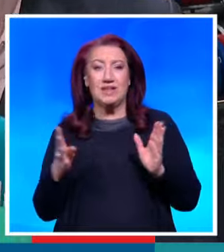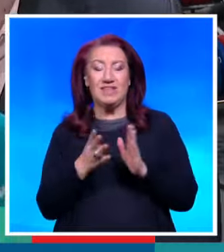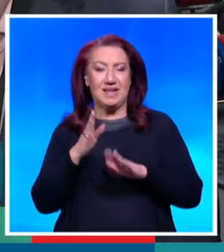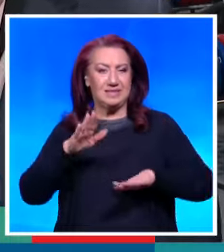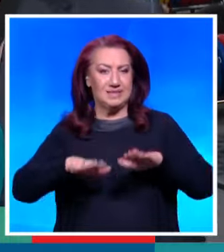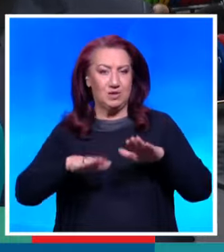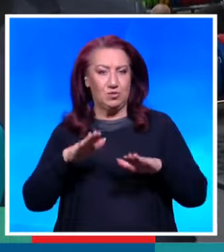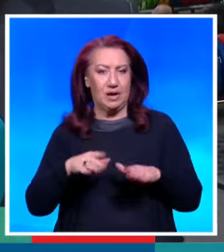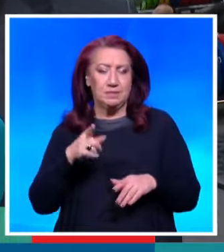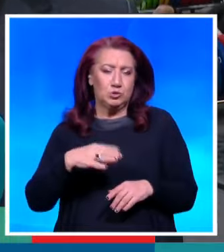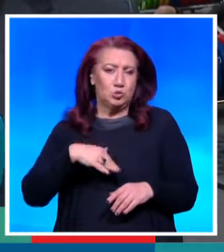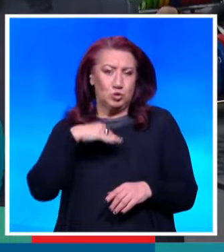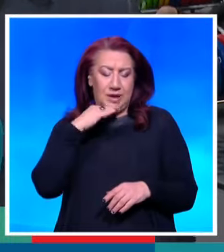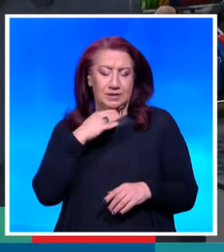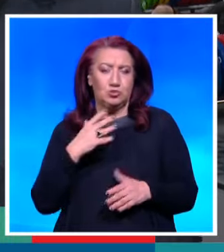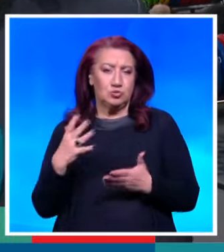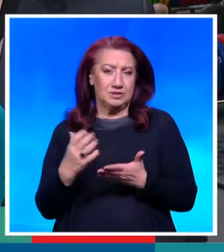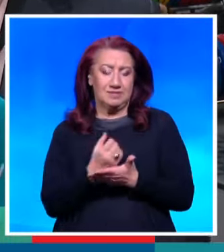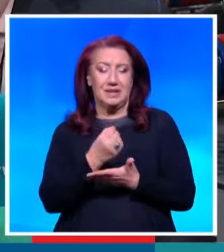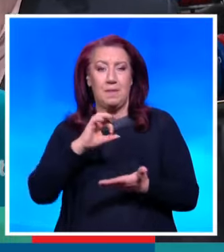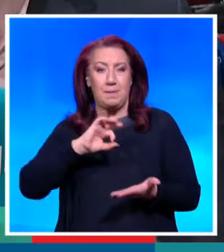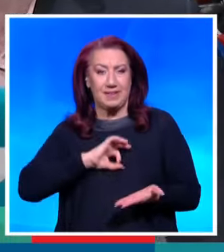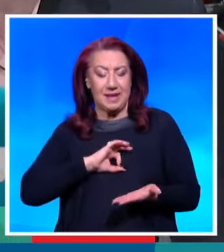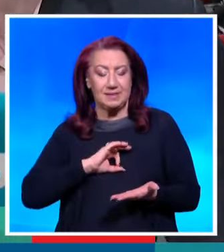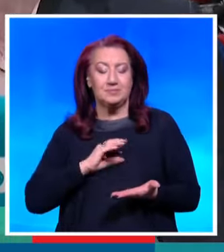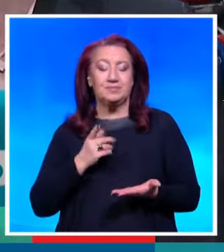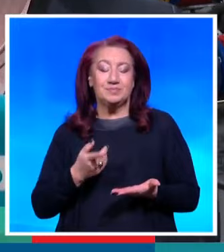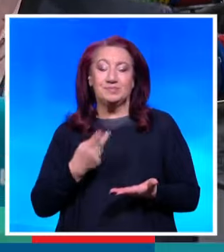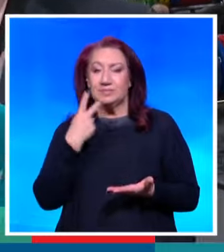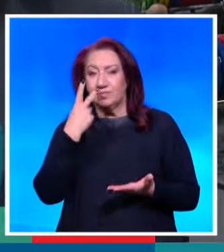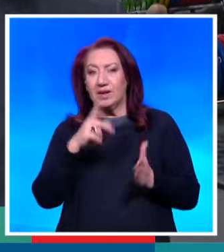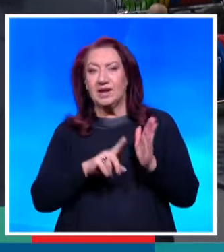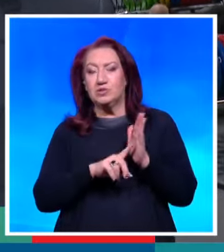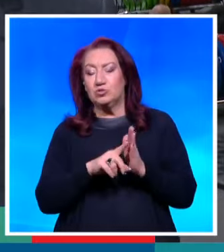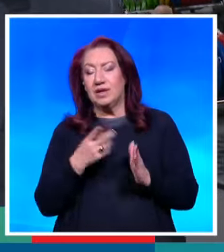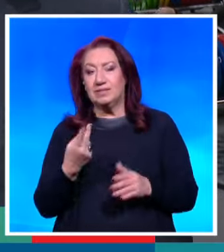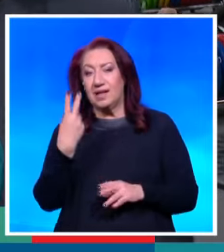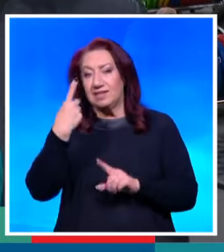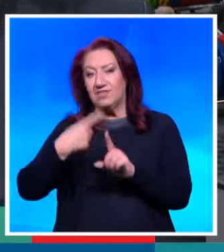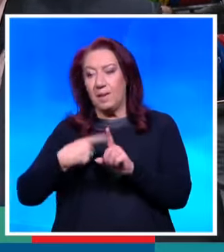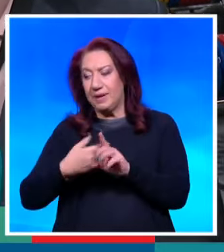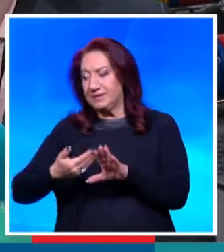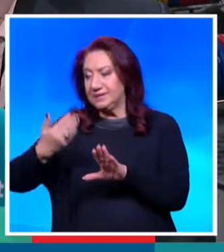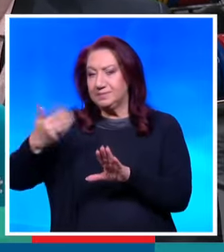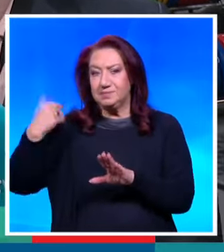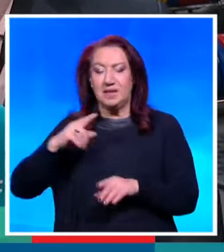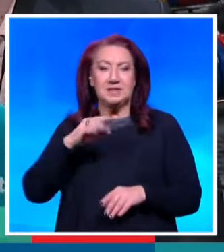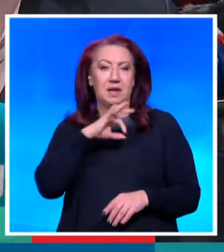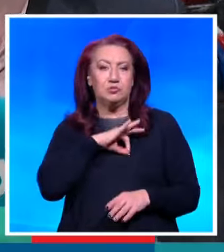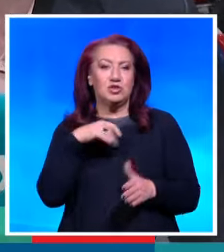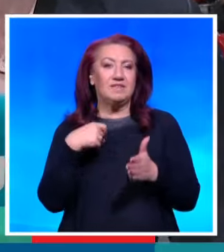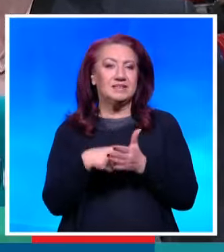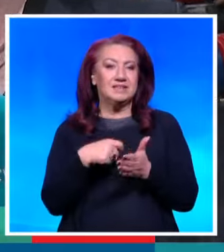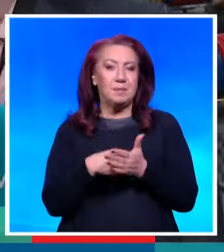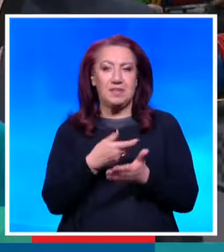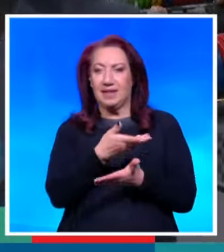достатъчни за да спечели това отличие. Всички тези резултати пък са на фона на безпаричие, 2 месеца без заплати са нашите тежкоатлети